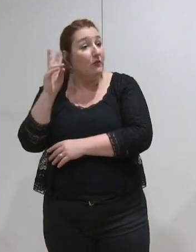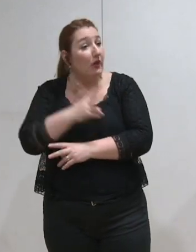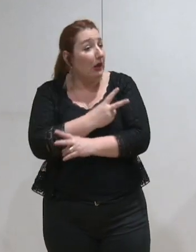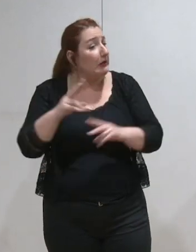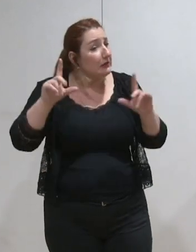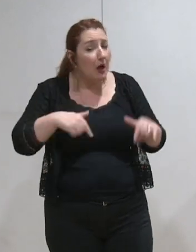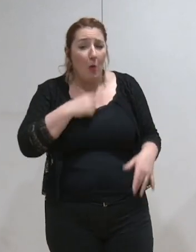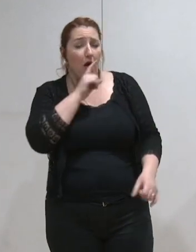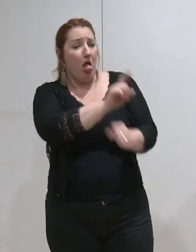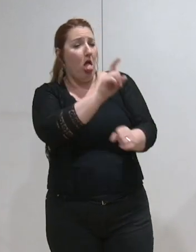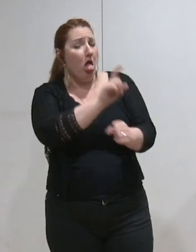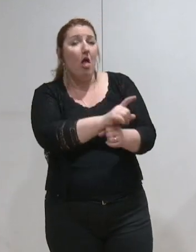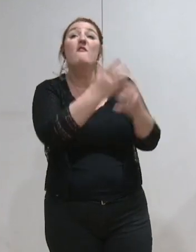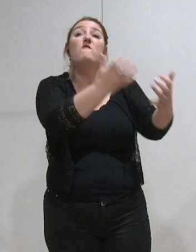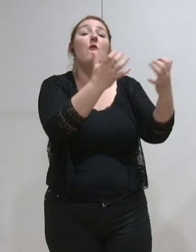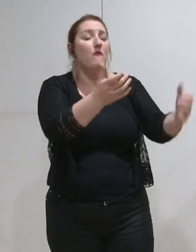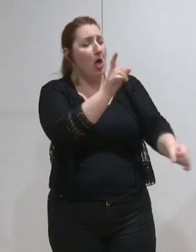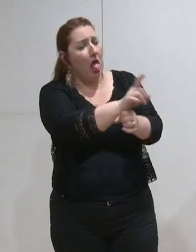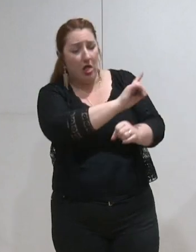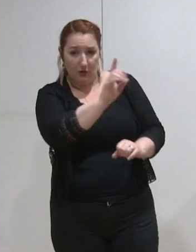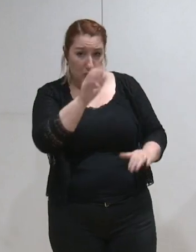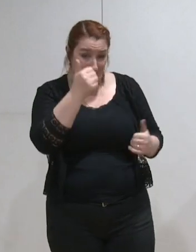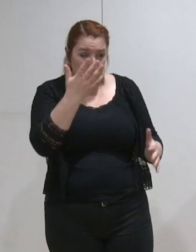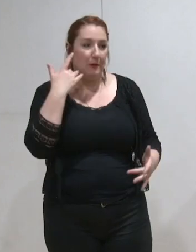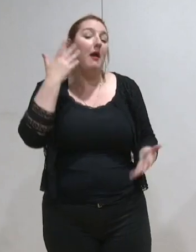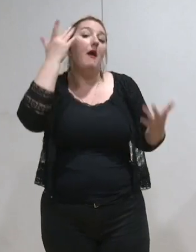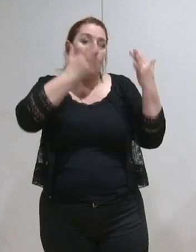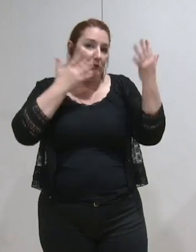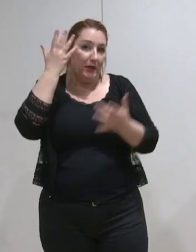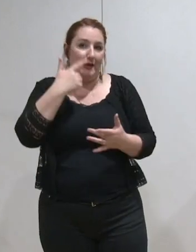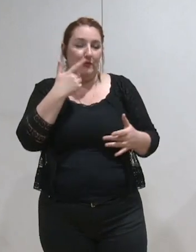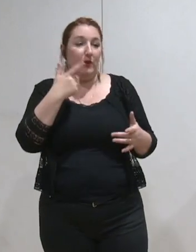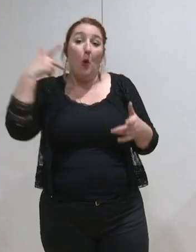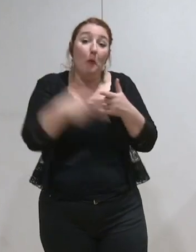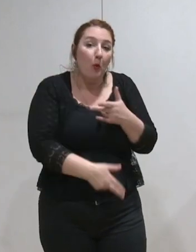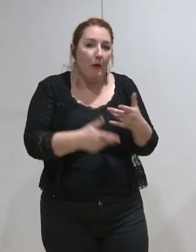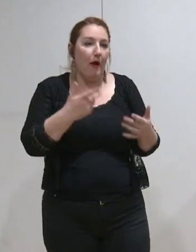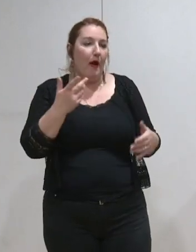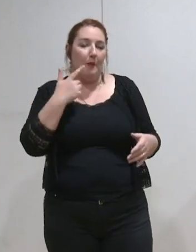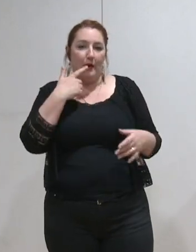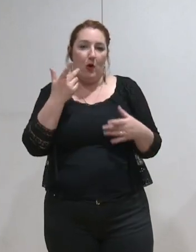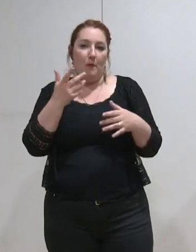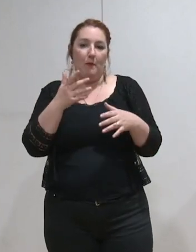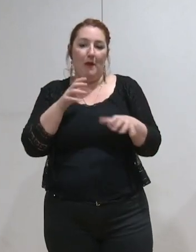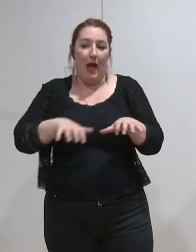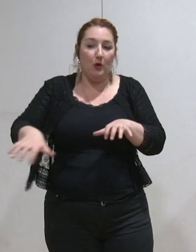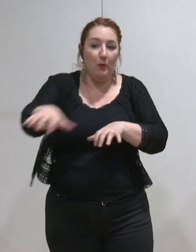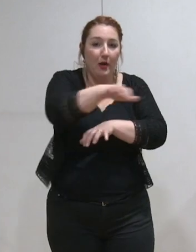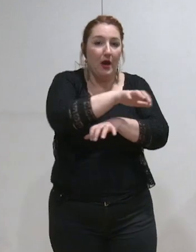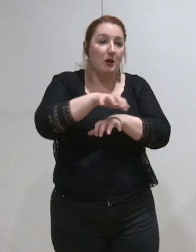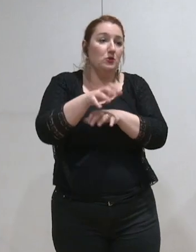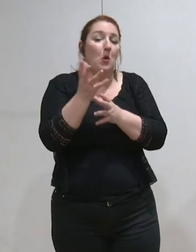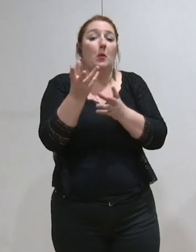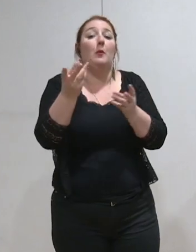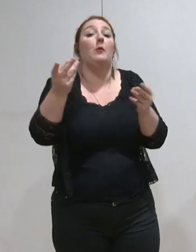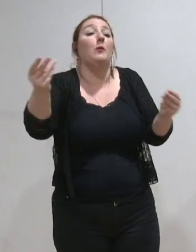d'intention je ne dis pas que c'est votre souhait mais nous avons une inquiétude réelle là-dessus que la dynamique soit cassée et que notre ville et notre agglomération mettre plusieurs années à relancer une